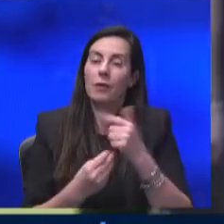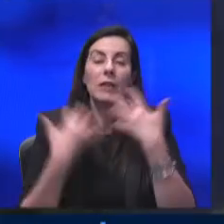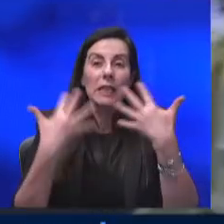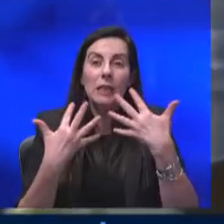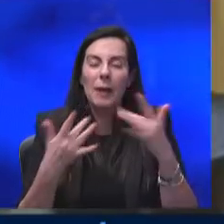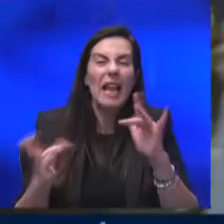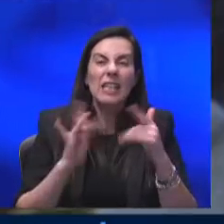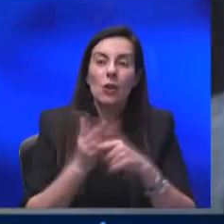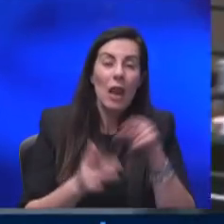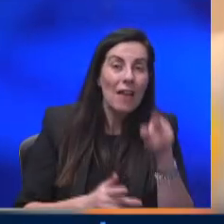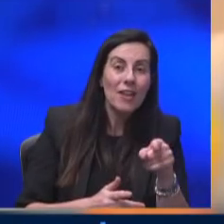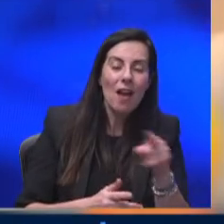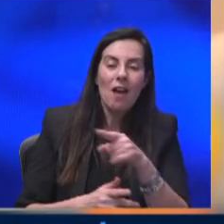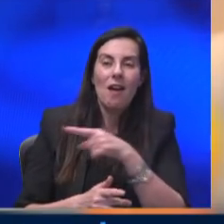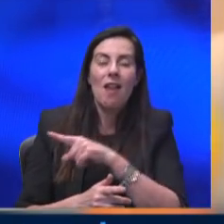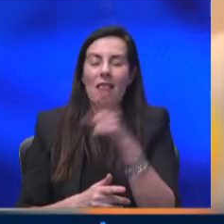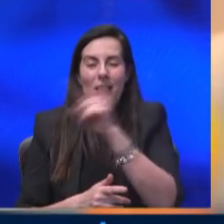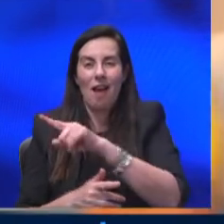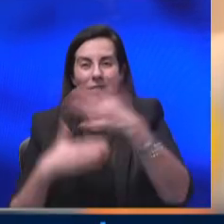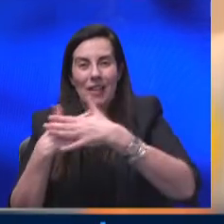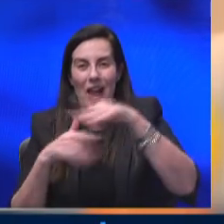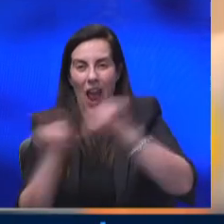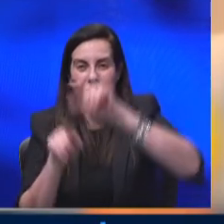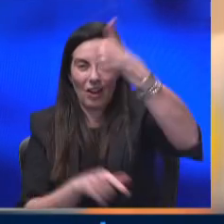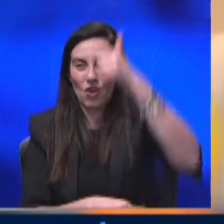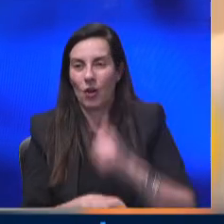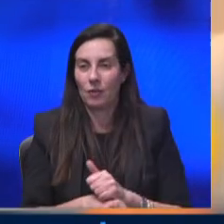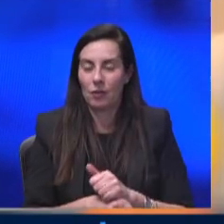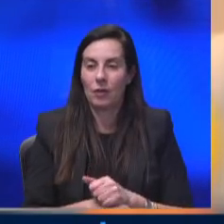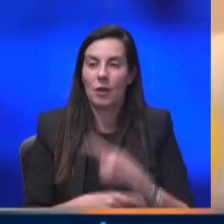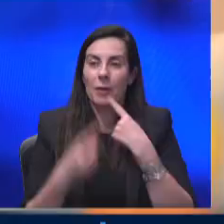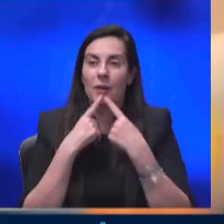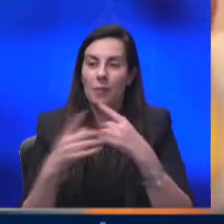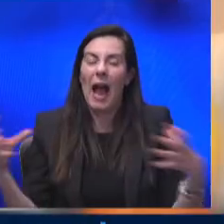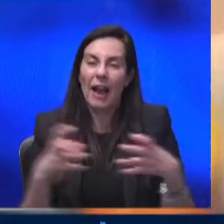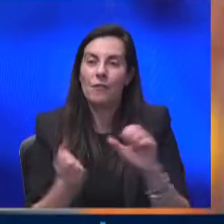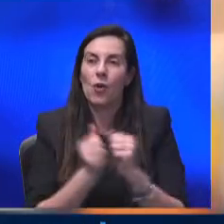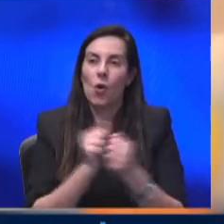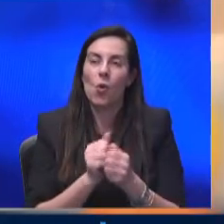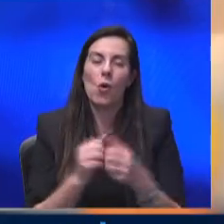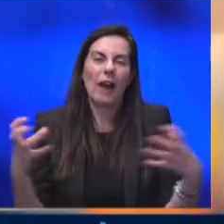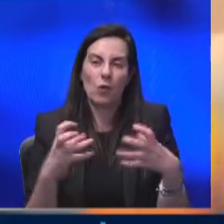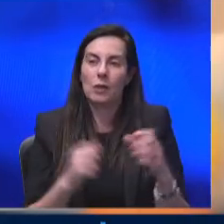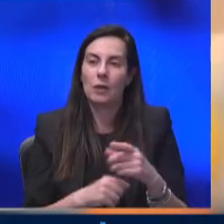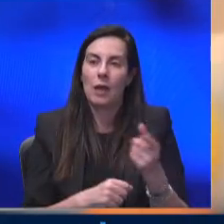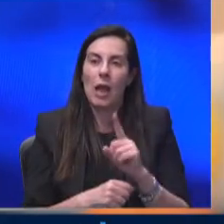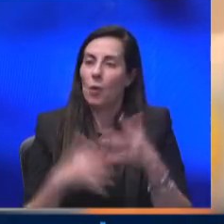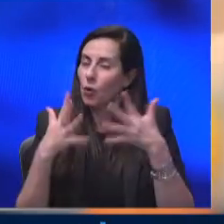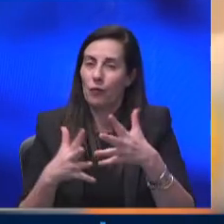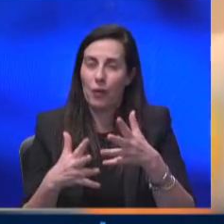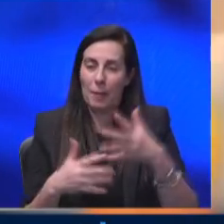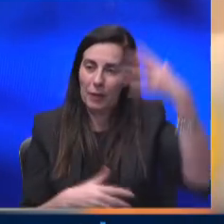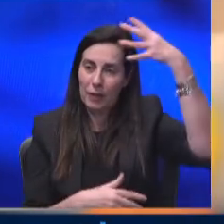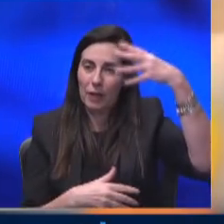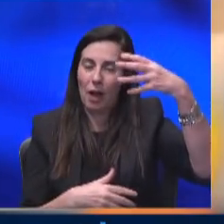ובין הדוכסית קייט מידלטון. When Harry and Meghan talk about the firm or the institution, they're not attacking the royal family, they're talking about